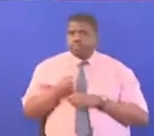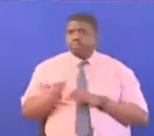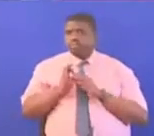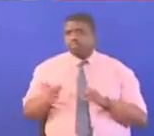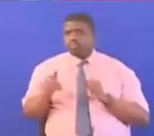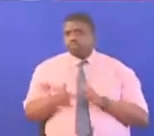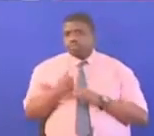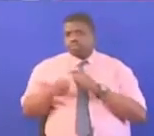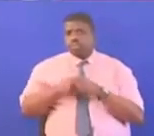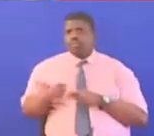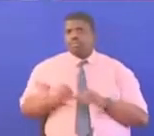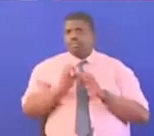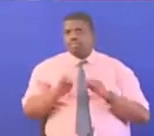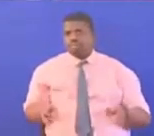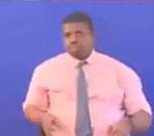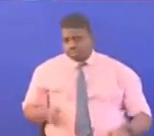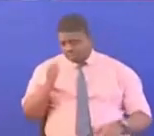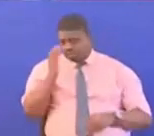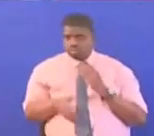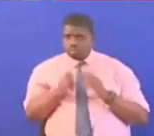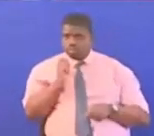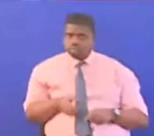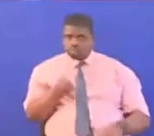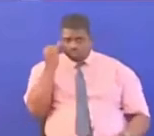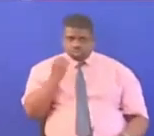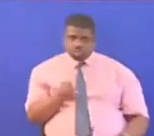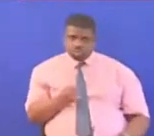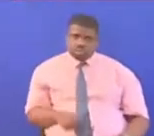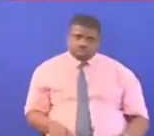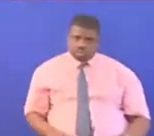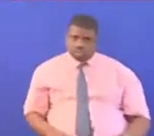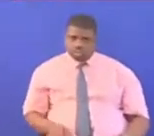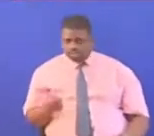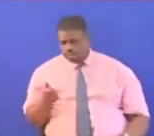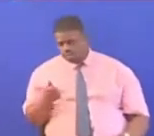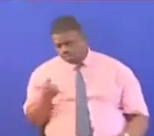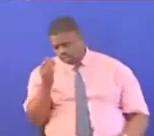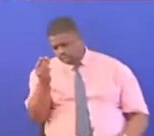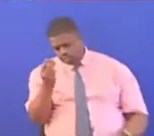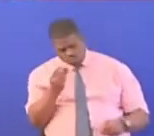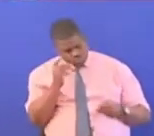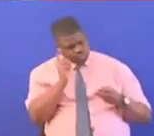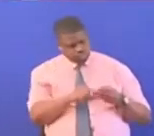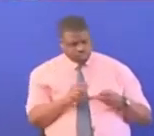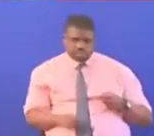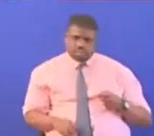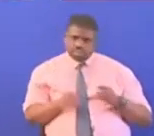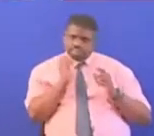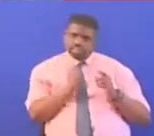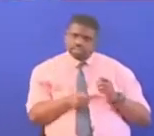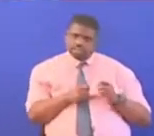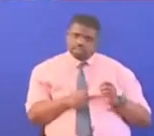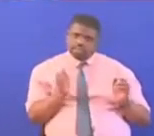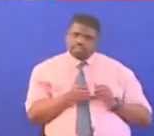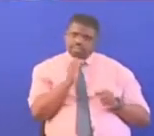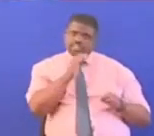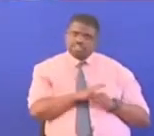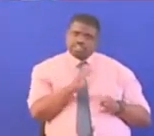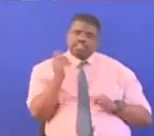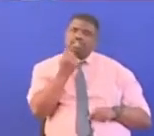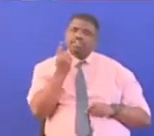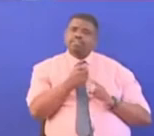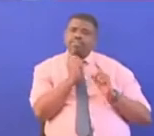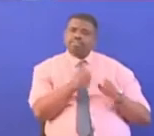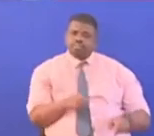ili mambo yaweze kwenda vizuri. Mwisho Mheshimiwa Spika, na ushauri kwenye maeneo madogo matatu. Moja, Mheshimiwa Spika, tuna hifadhi nyingi sana za